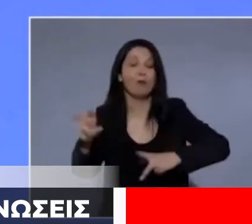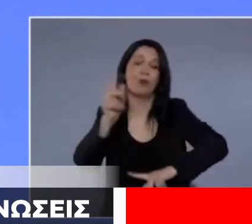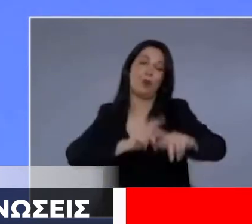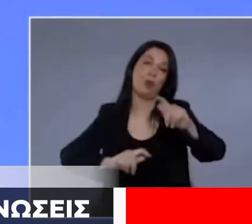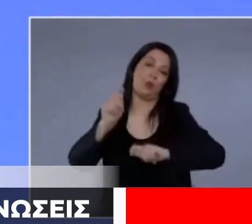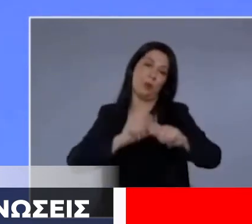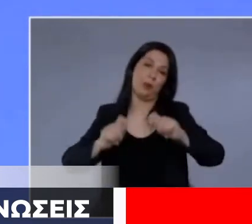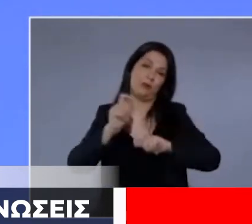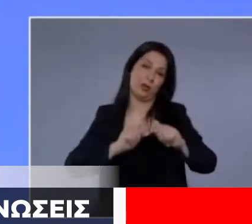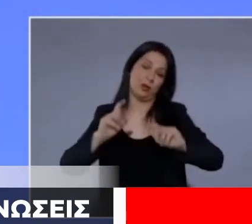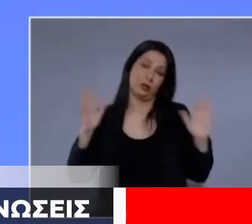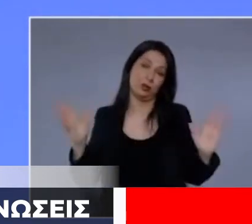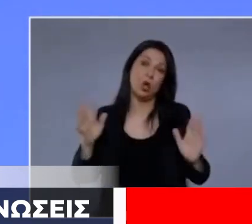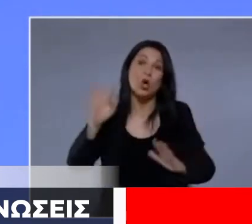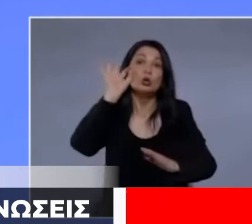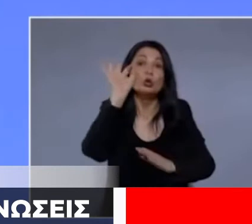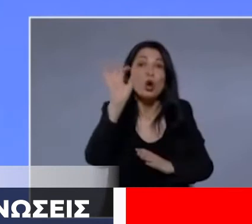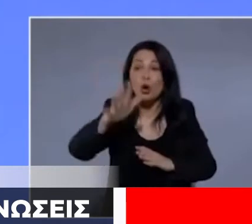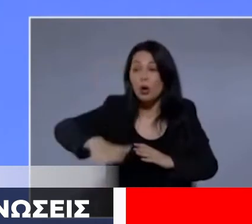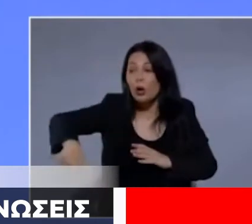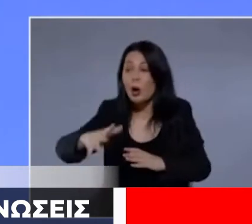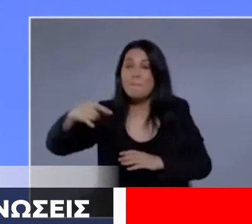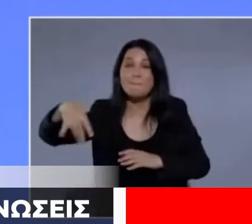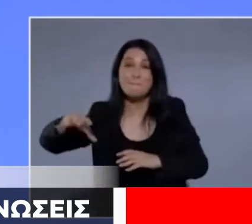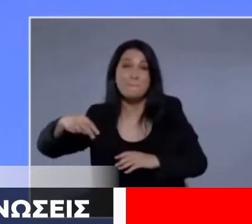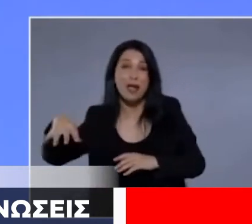η Πέλλα από την απομόνωση.